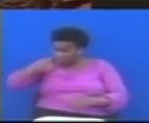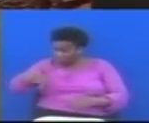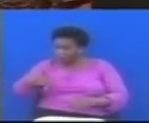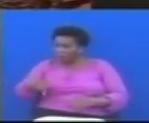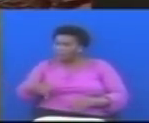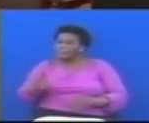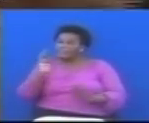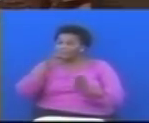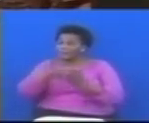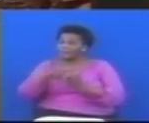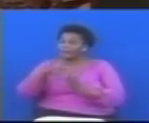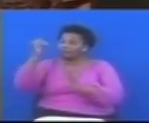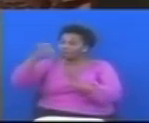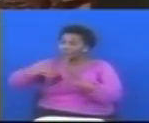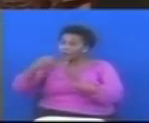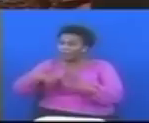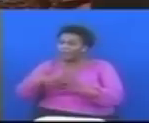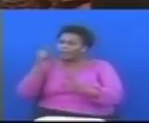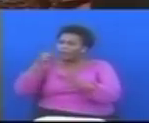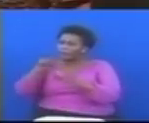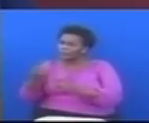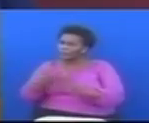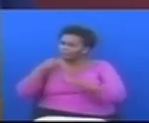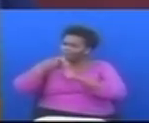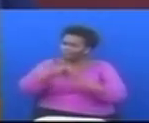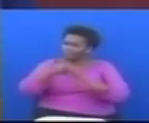kwa wakandarasi ili waweze kukamilisha kazi hizo kwa wakati.